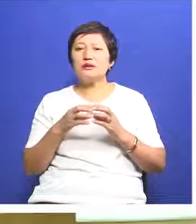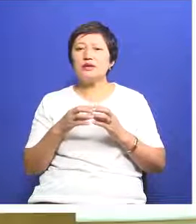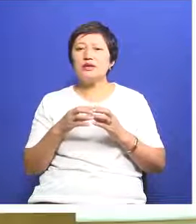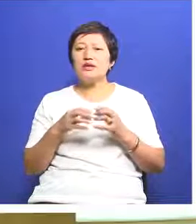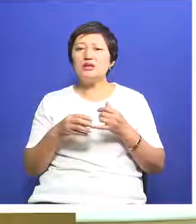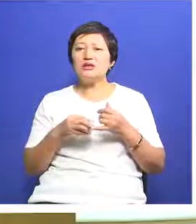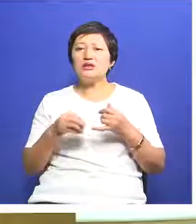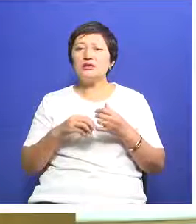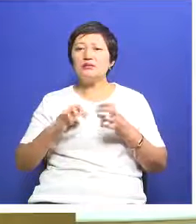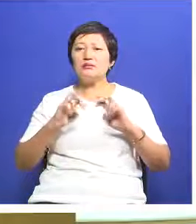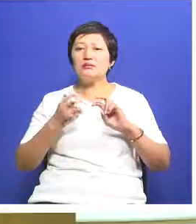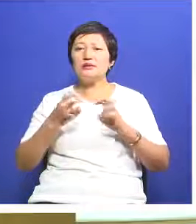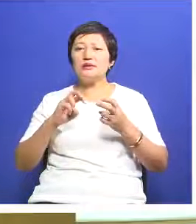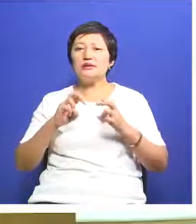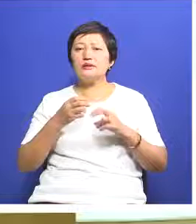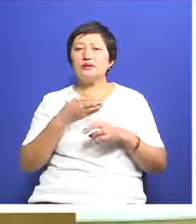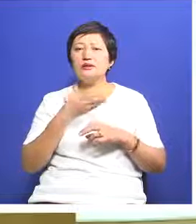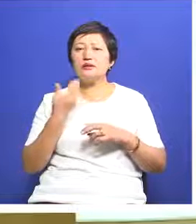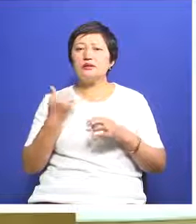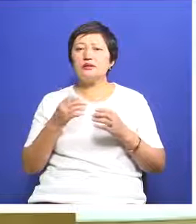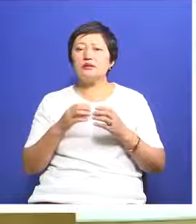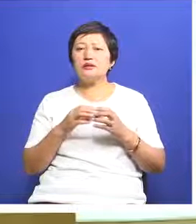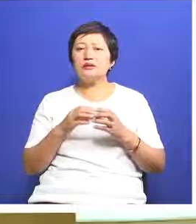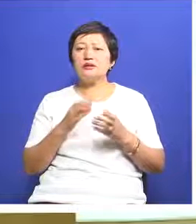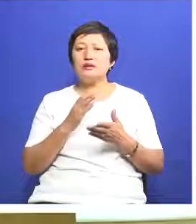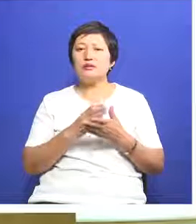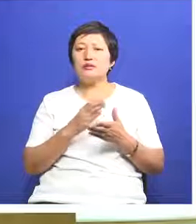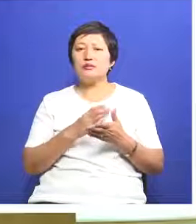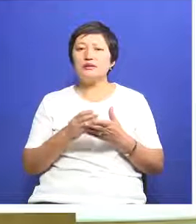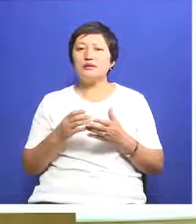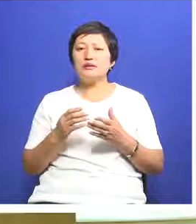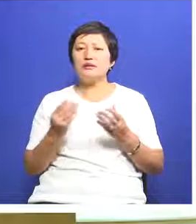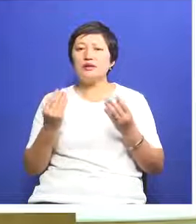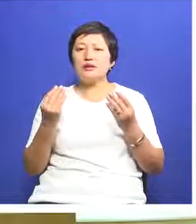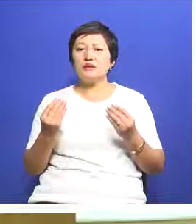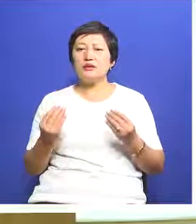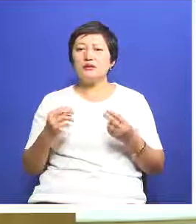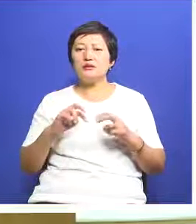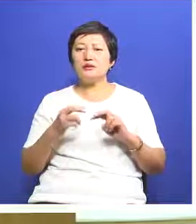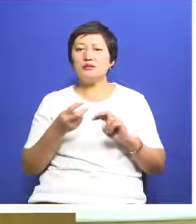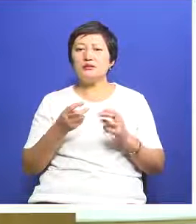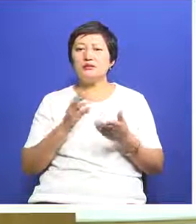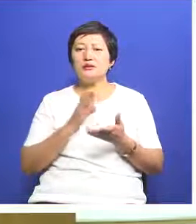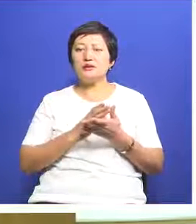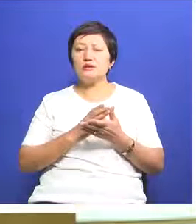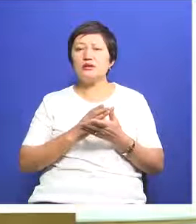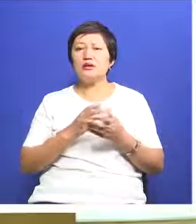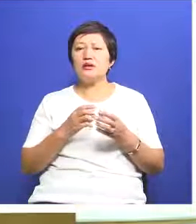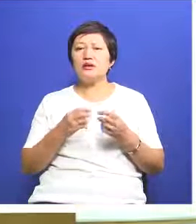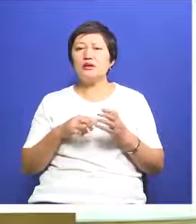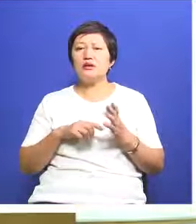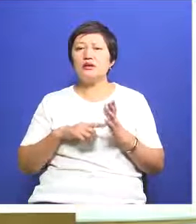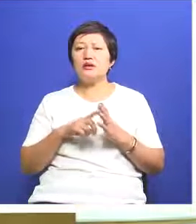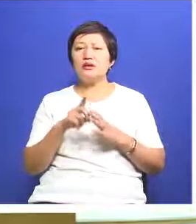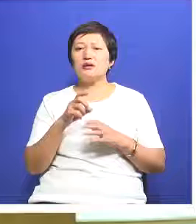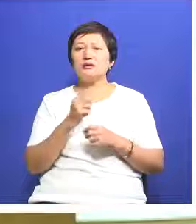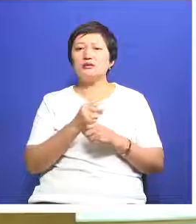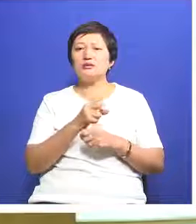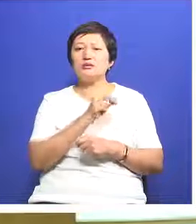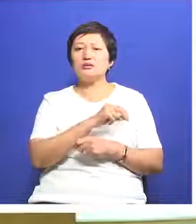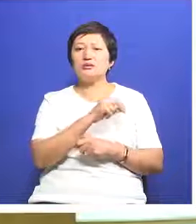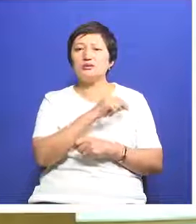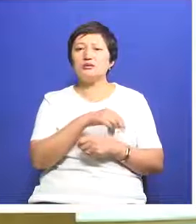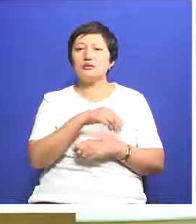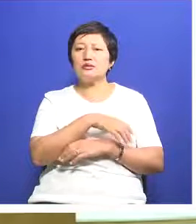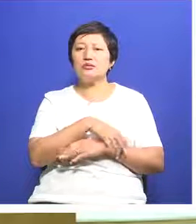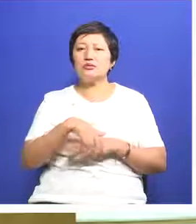Жер мәселесін шешілмей келеатқан жағдайлар бар еді. Сол қазір жер мәселесі шешілді. Енді соны абаттандыру жұмыстары жүргізіледі.